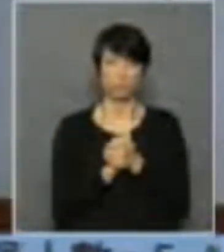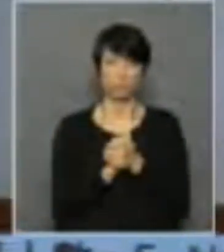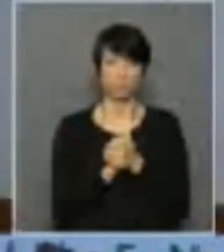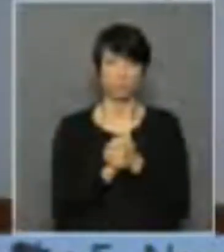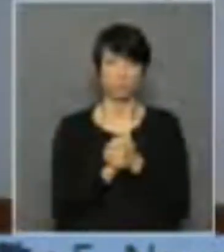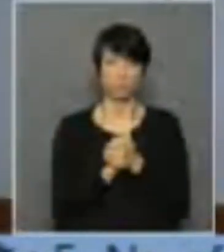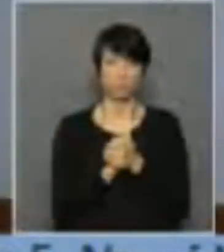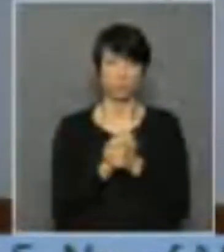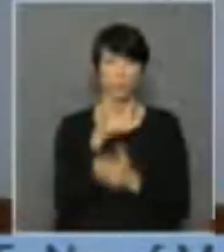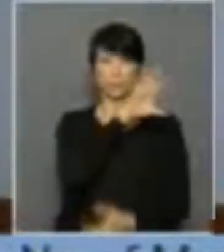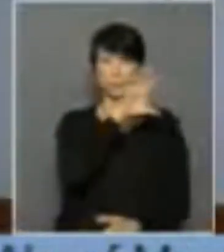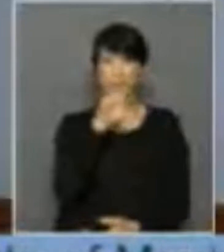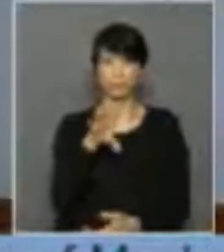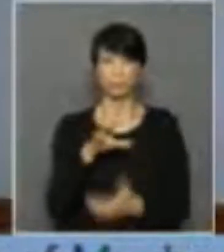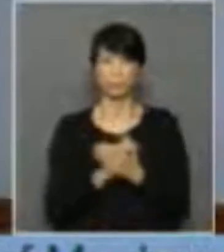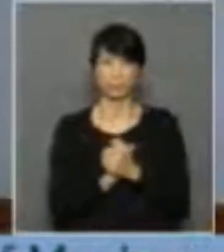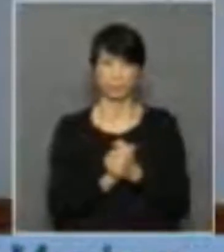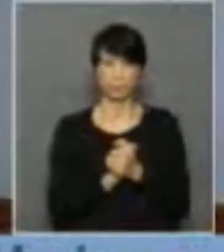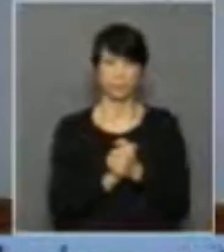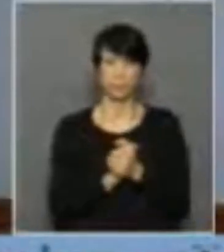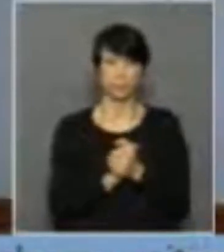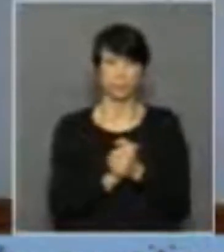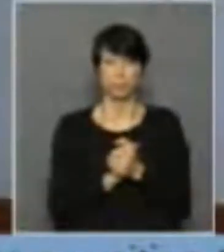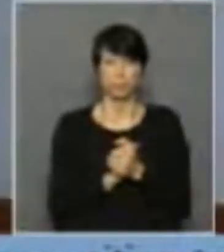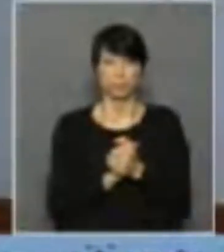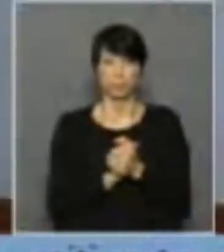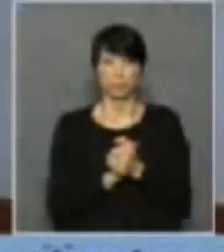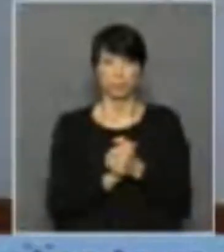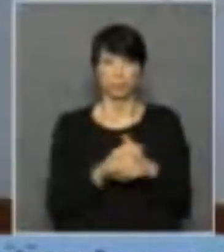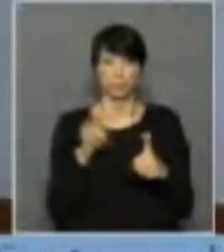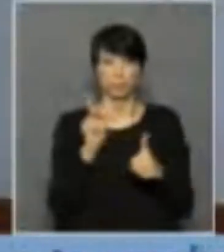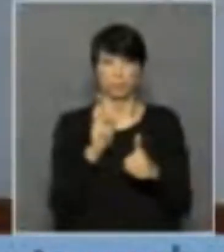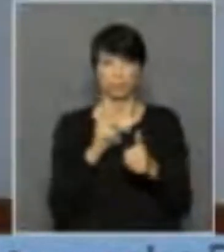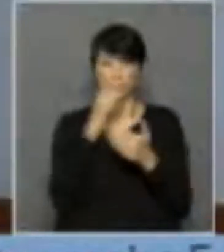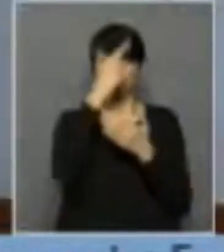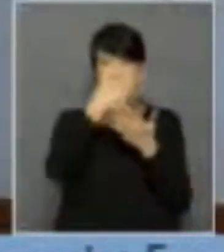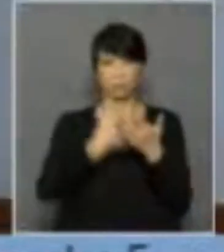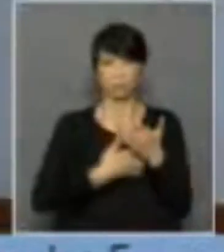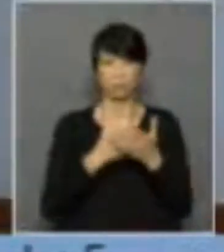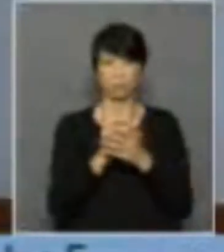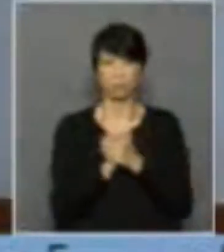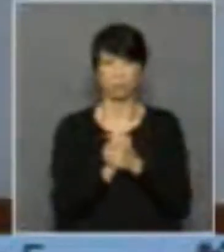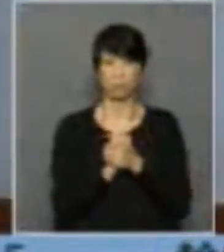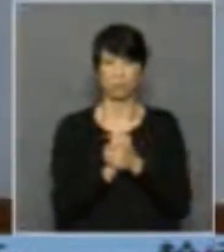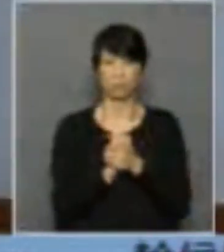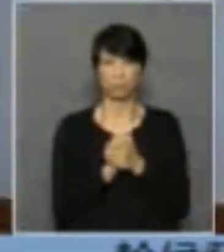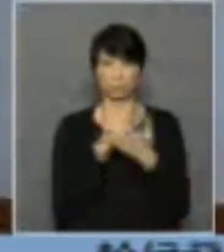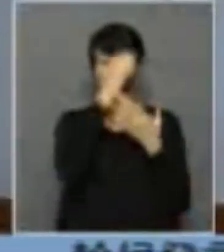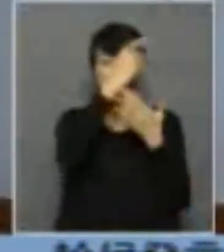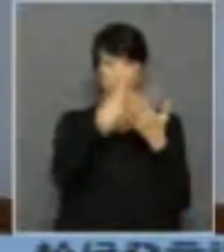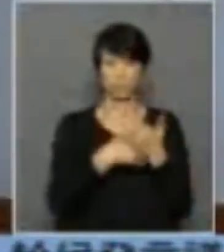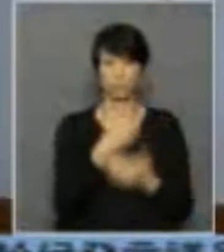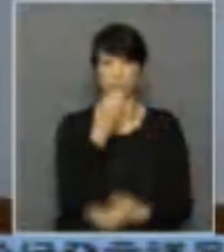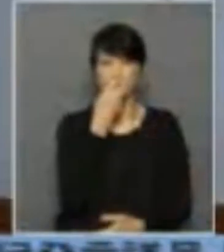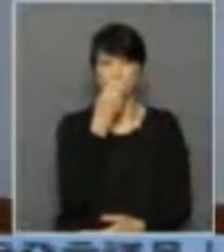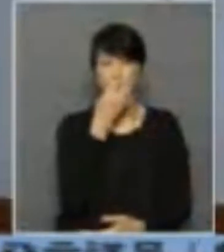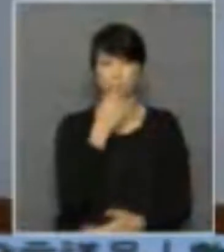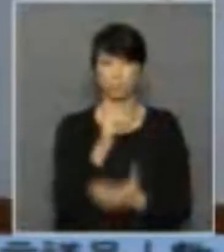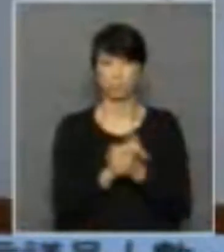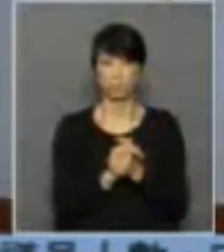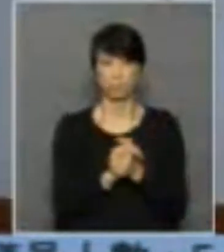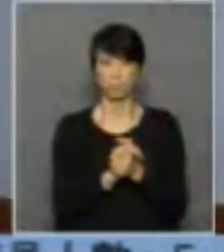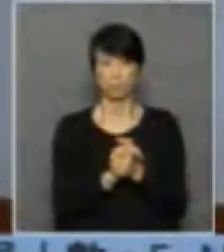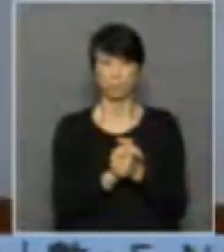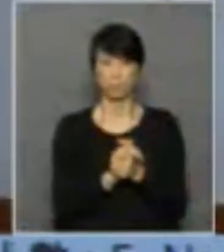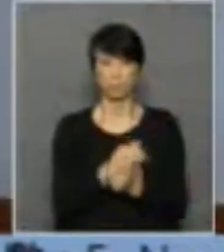我引述啦。佢話通過上述措施，即係佢講嗰啲措施啦。香港的學士學位課